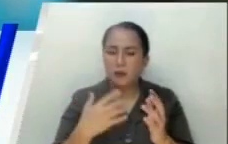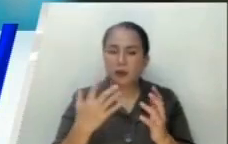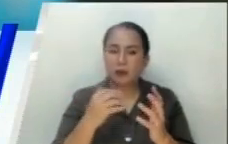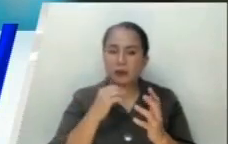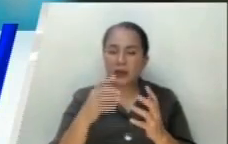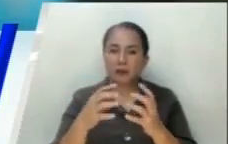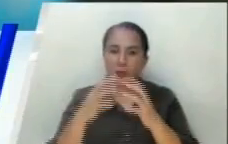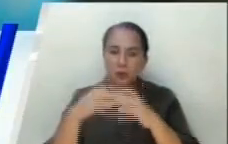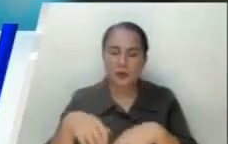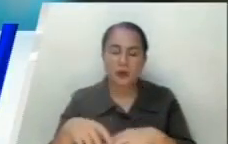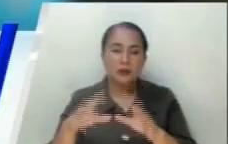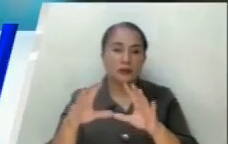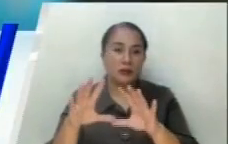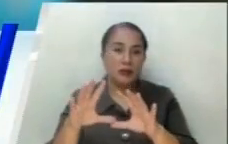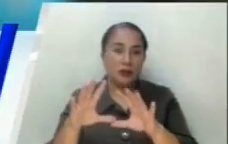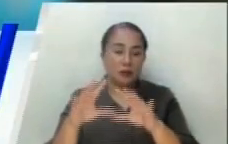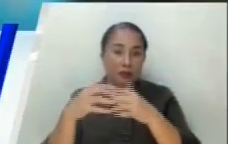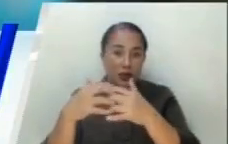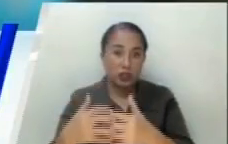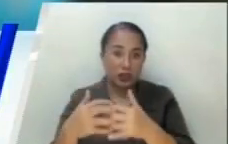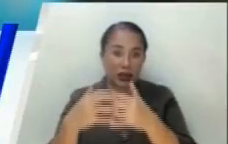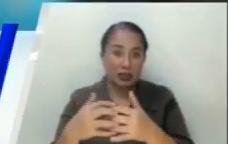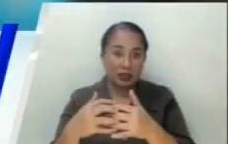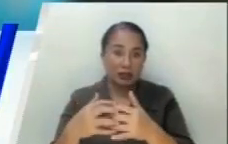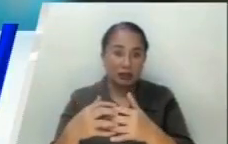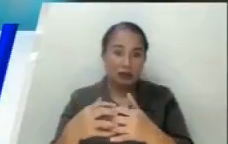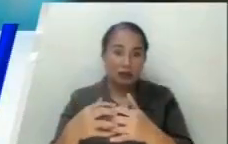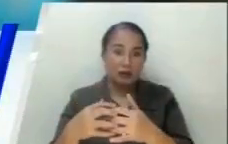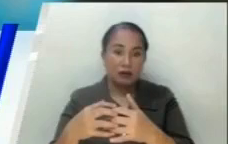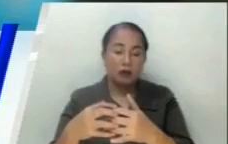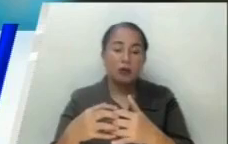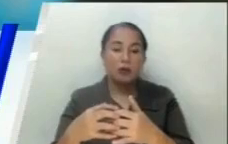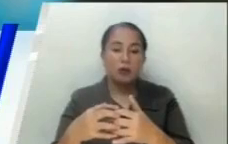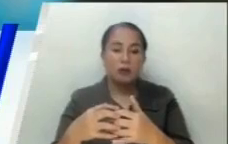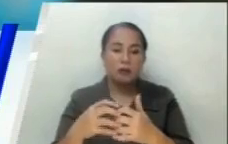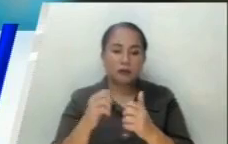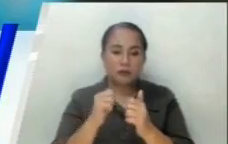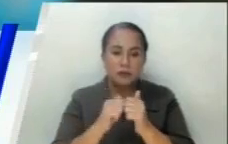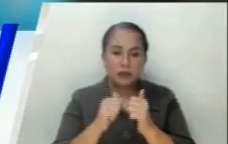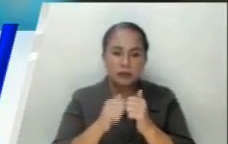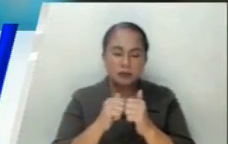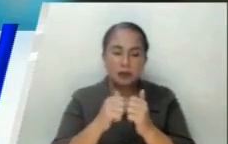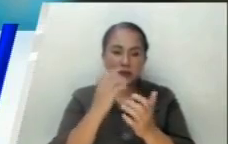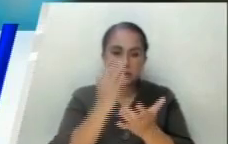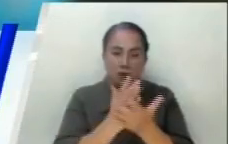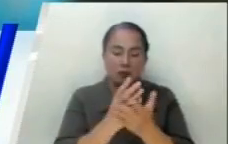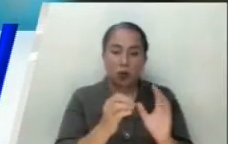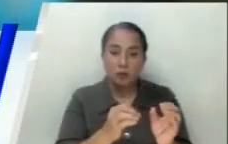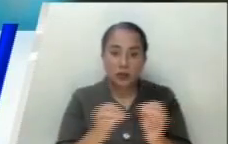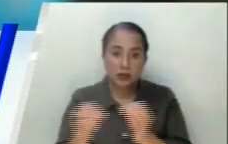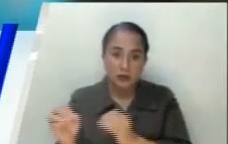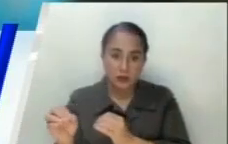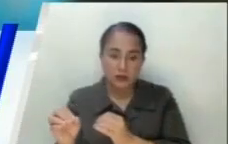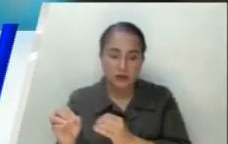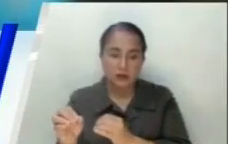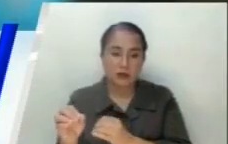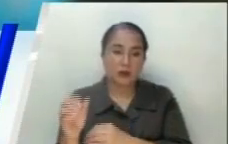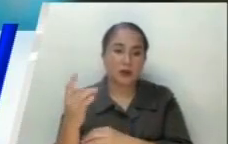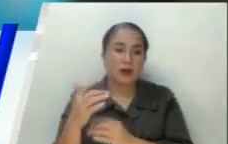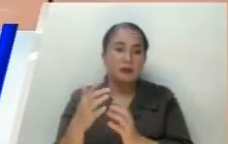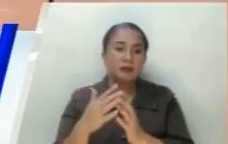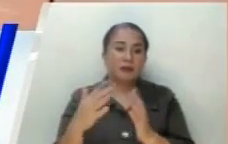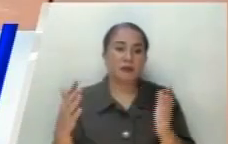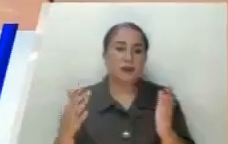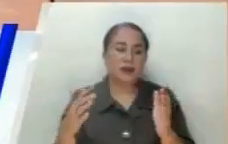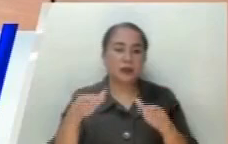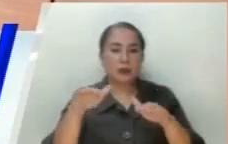kailangan mamatay or Mag stop ng operation dahil nga malaki na yung imbalance sa